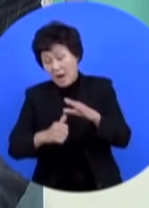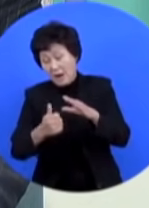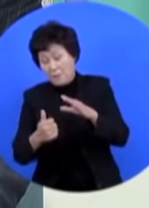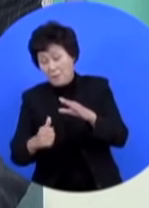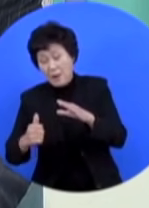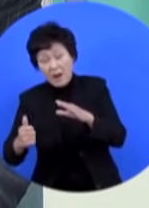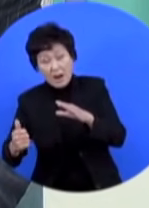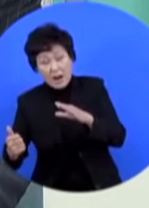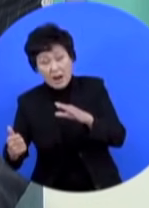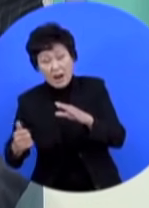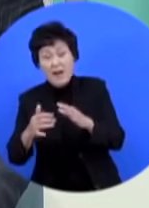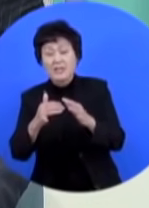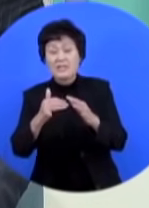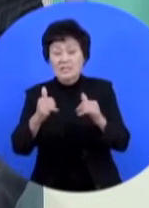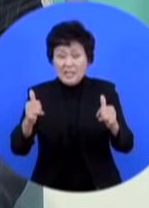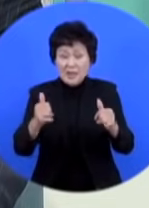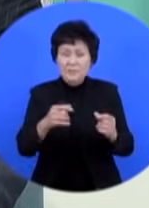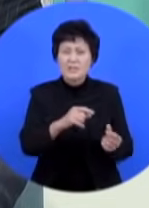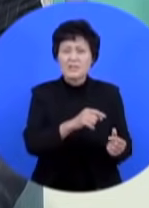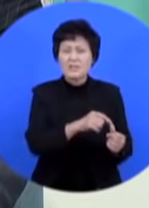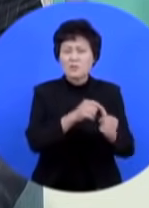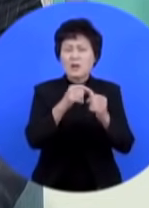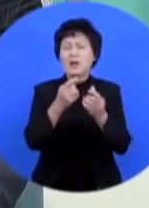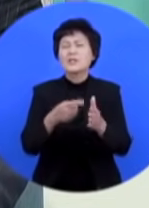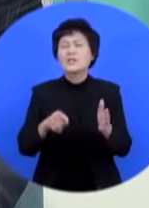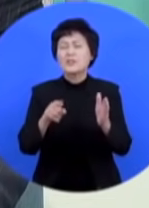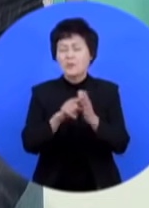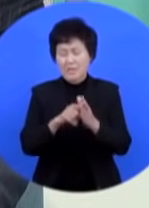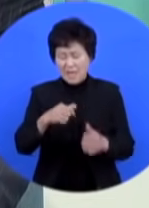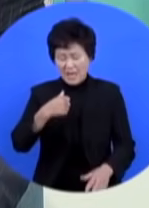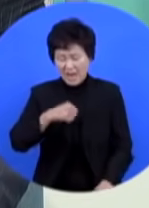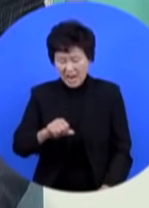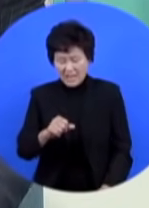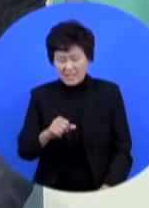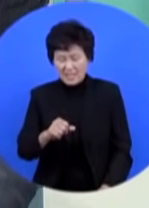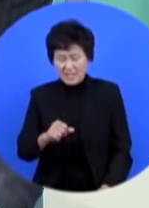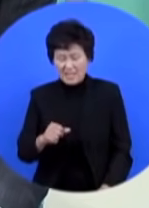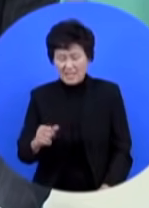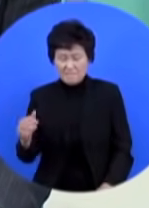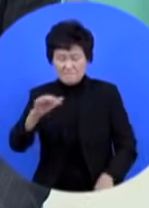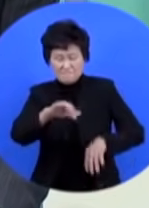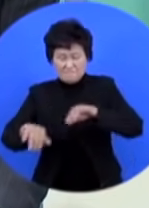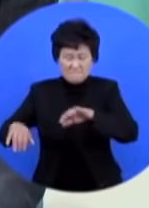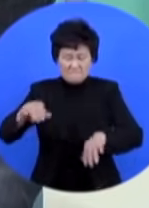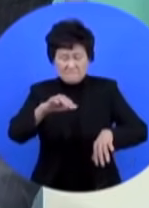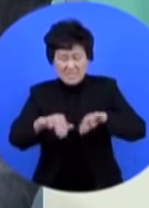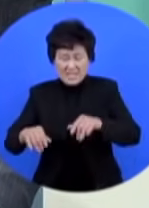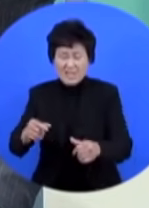요한이가 몸을 던진 사실을